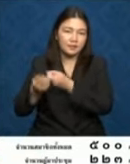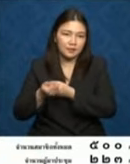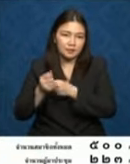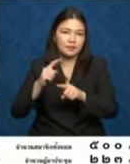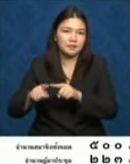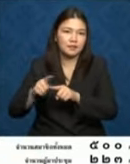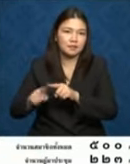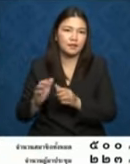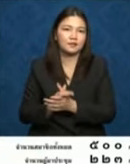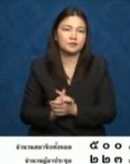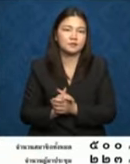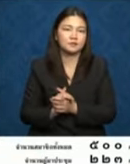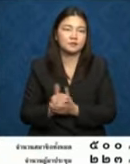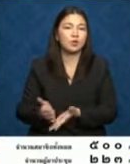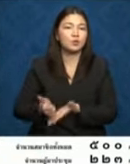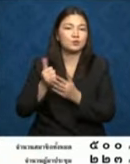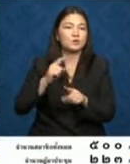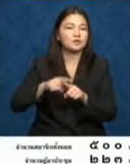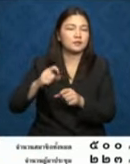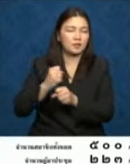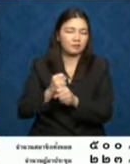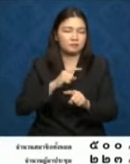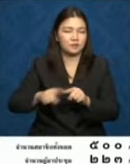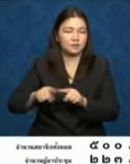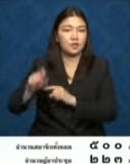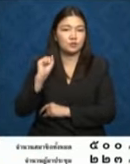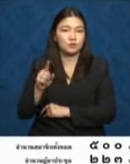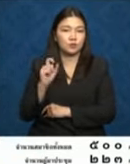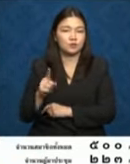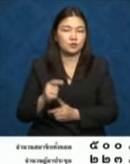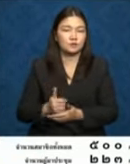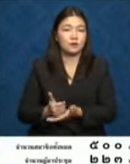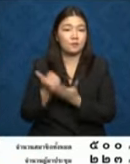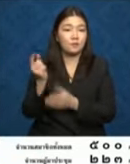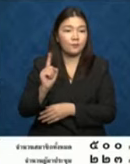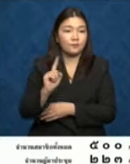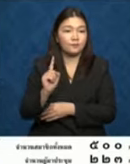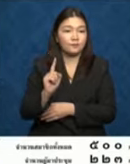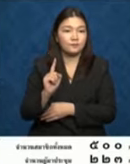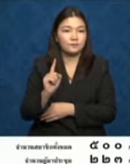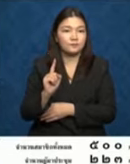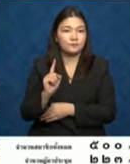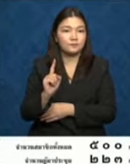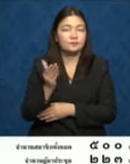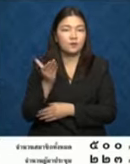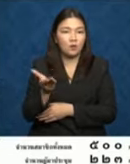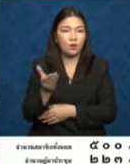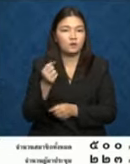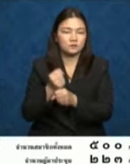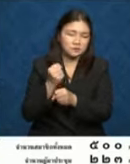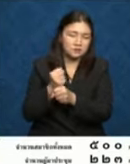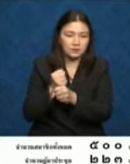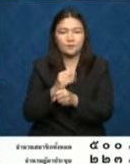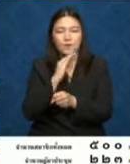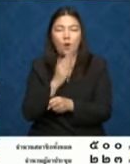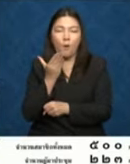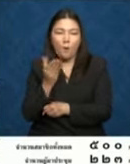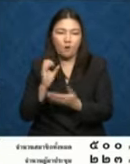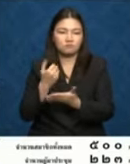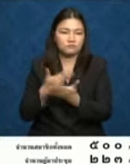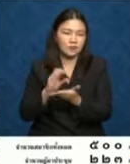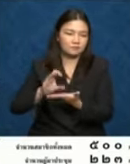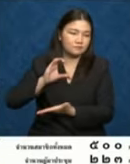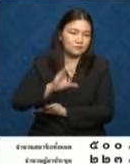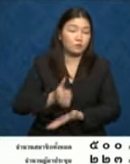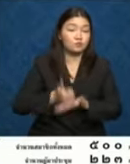รรมนัสพรหมเผ่าให้ความกรุณาเร่งรัดในการให้เจ้าหน้าที่กรมวางโครงการของกรมประทานนั้นได้ออกสำรวจจะเป็นการจ้างหรือส